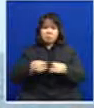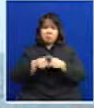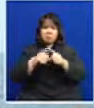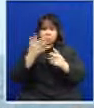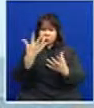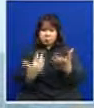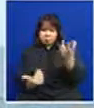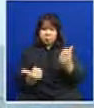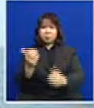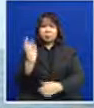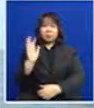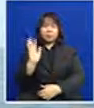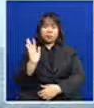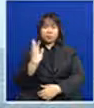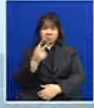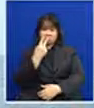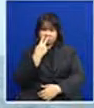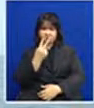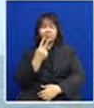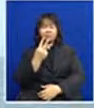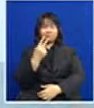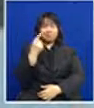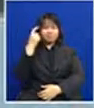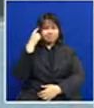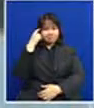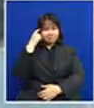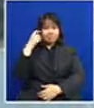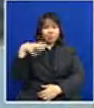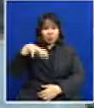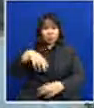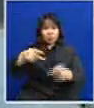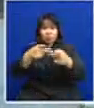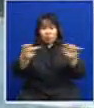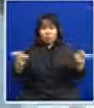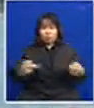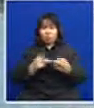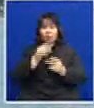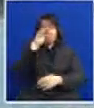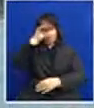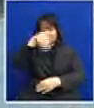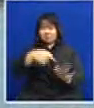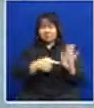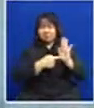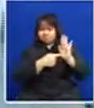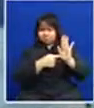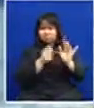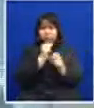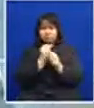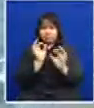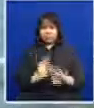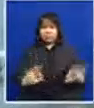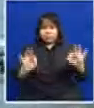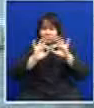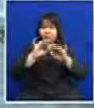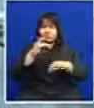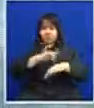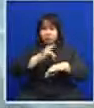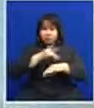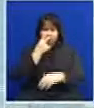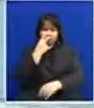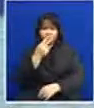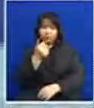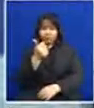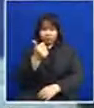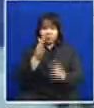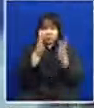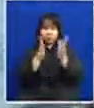ปจากการท่องเที่ยวเห็นแบบนี้แล้วเชื่อว่าเกาะช้างจะสามารถเป็นเกาะนำร่องที่ให้ความสำคัญกับทรัพยากรธรรมชาติและนัก